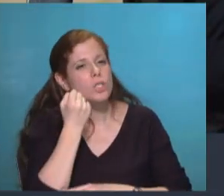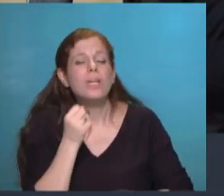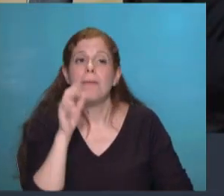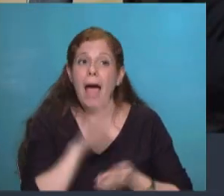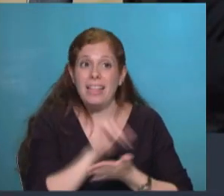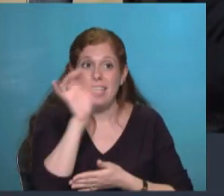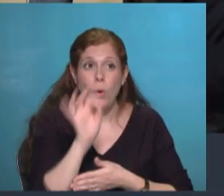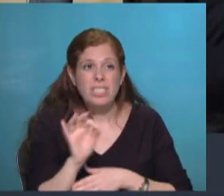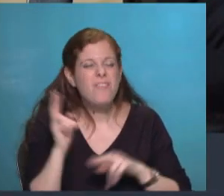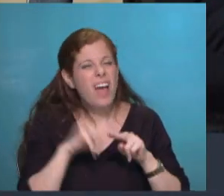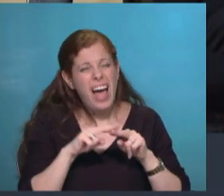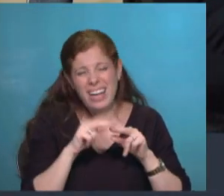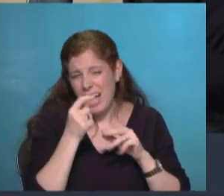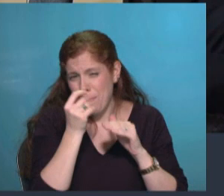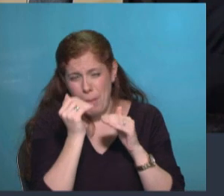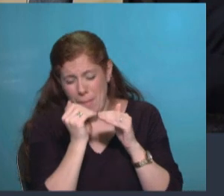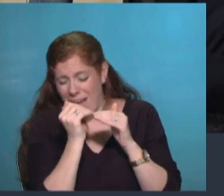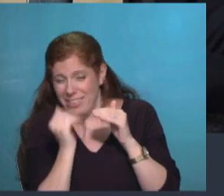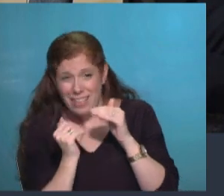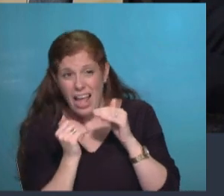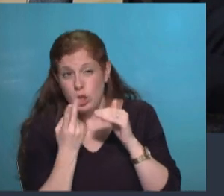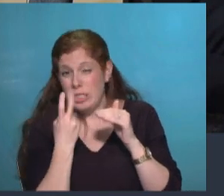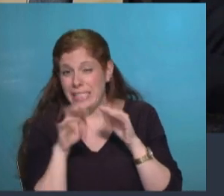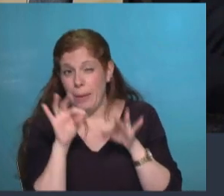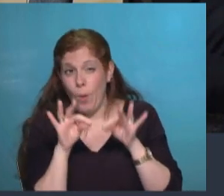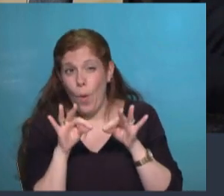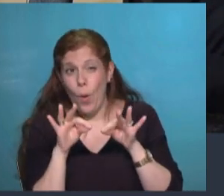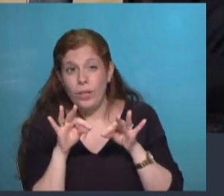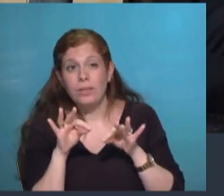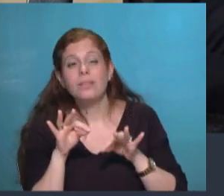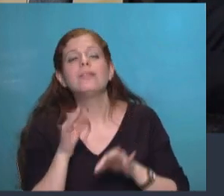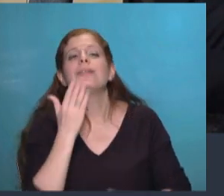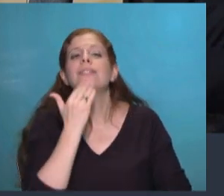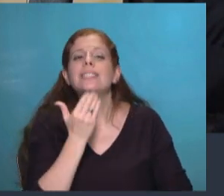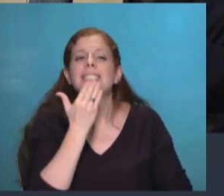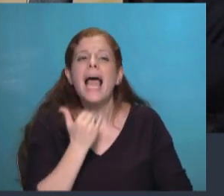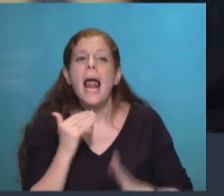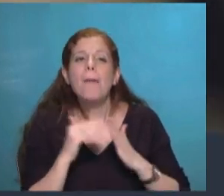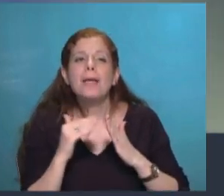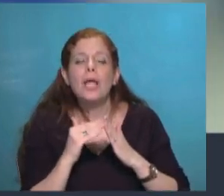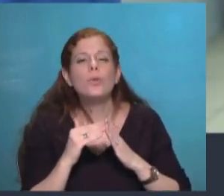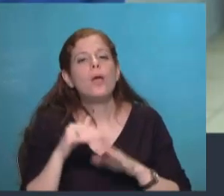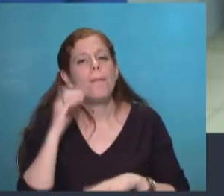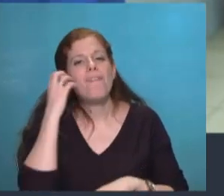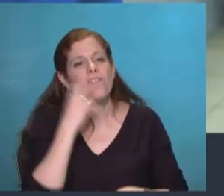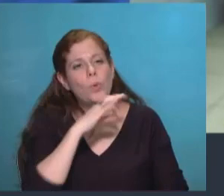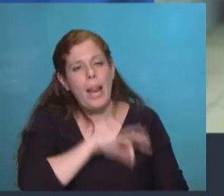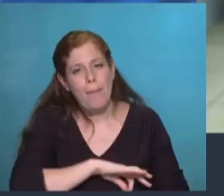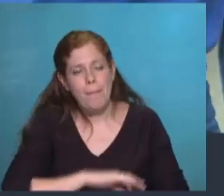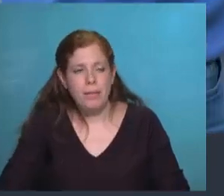ואחריה בפאר קטנטן של 20 קולות, ישראל ביתנו עם אביגדור ליברמן.